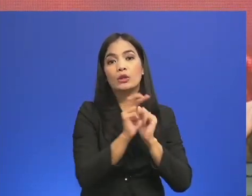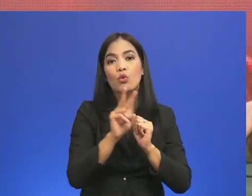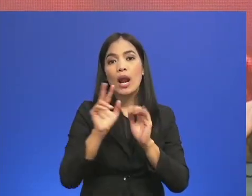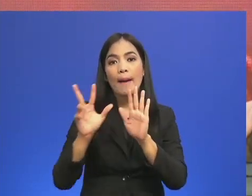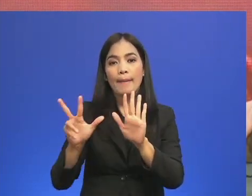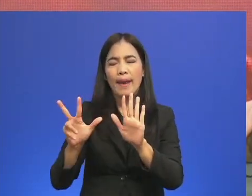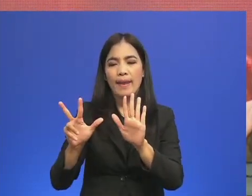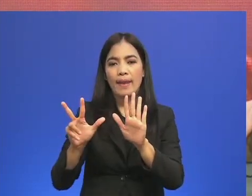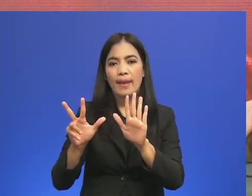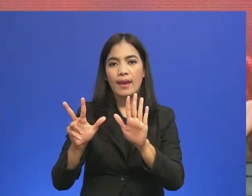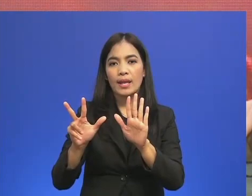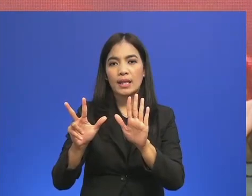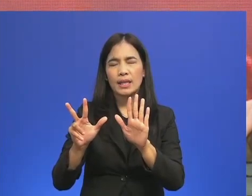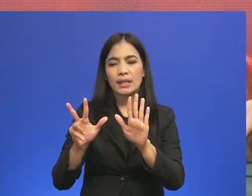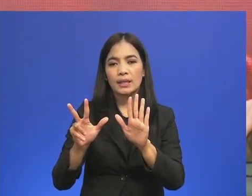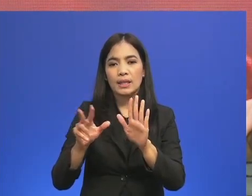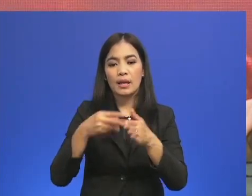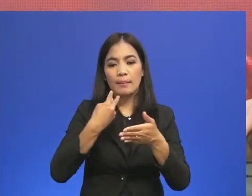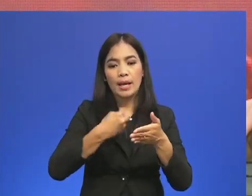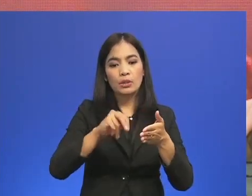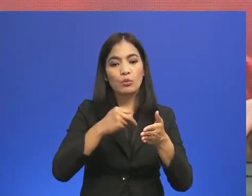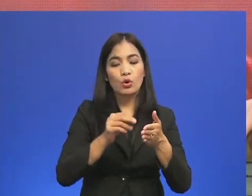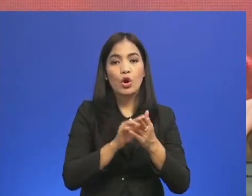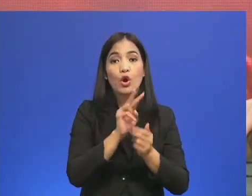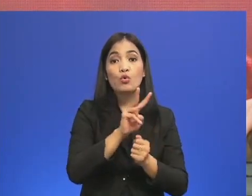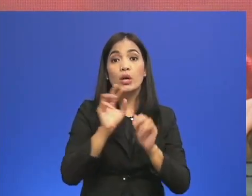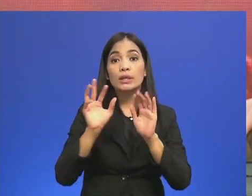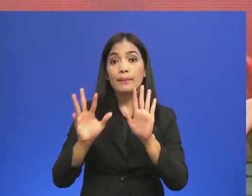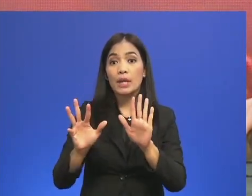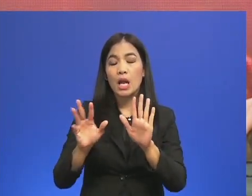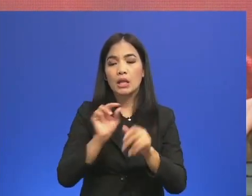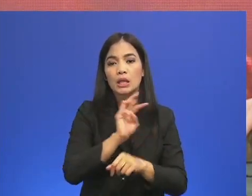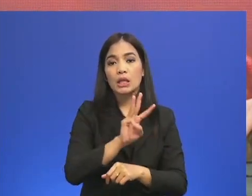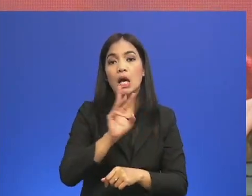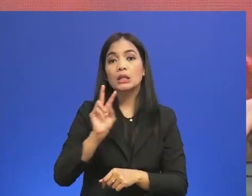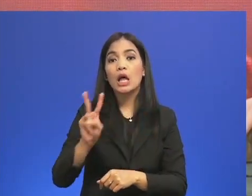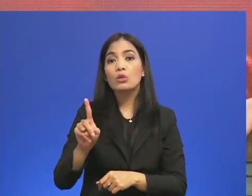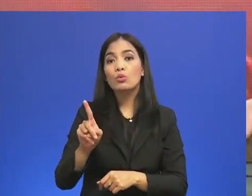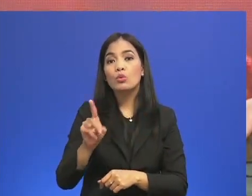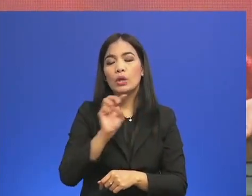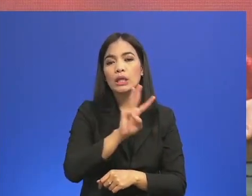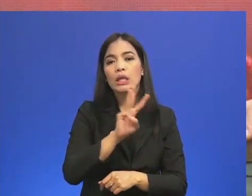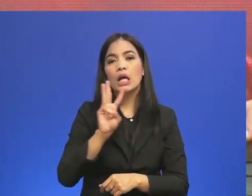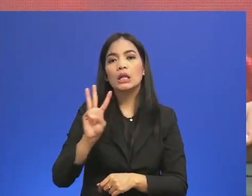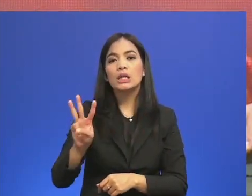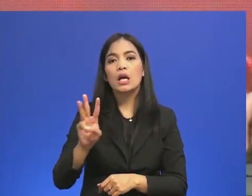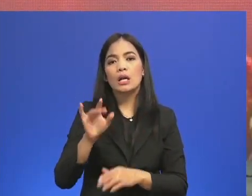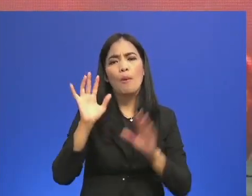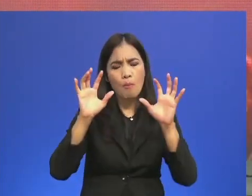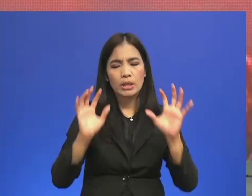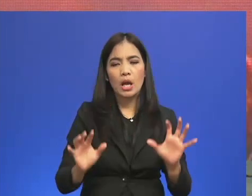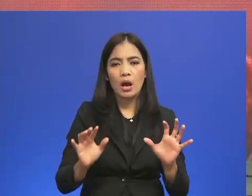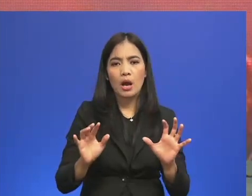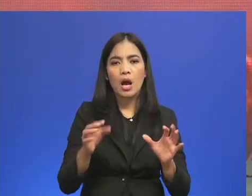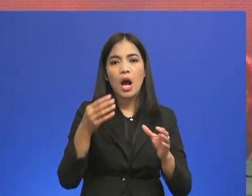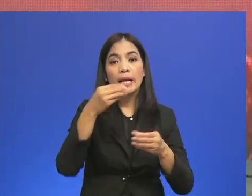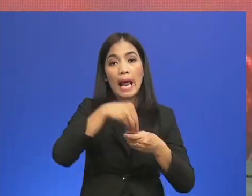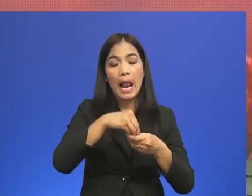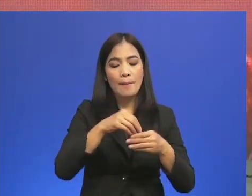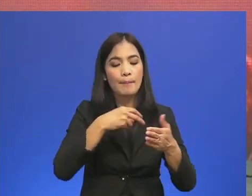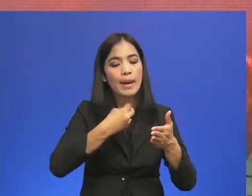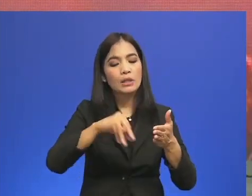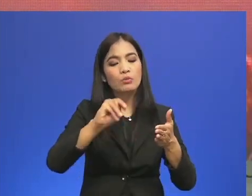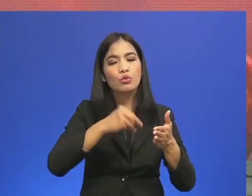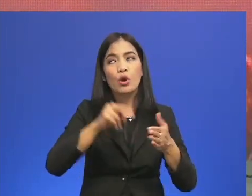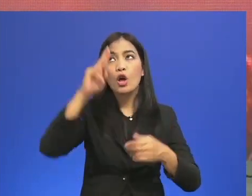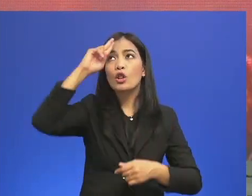ya. Mazmur 29, Mazmur 31, Mazmur 33 dan banyak lagi. Tuhan